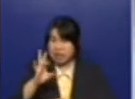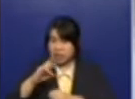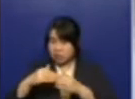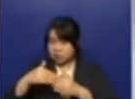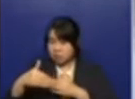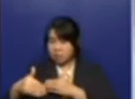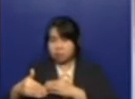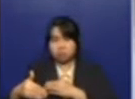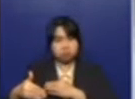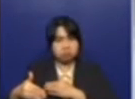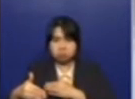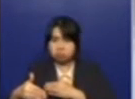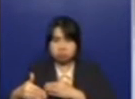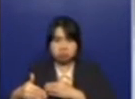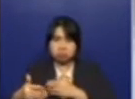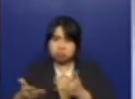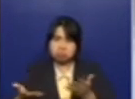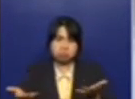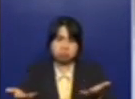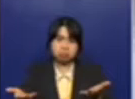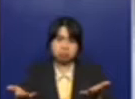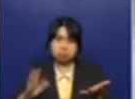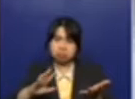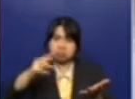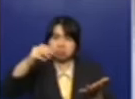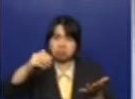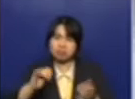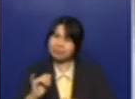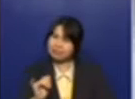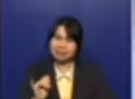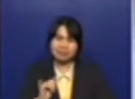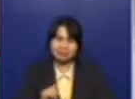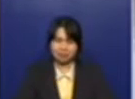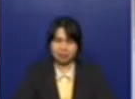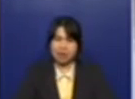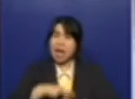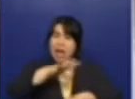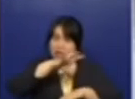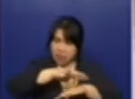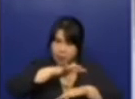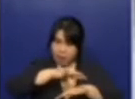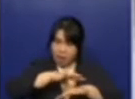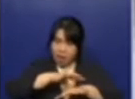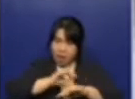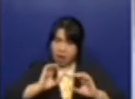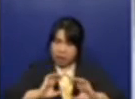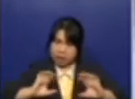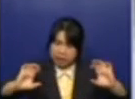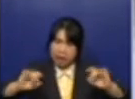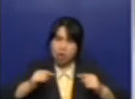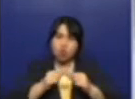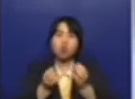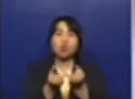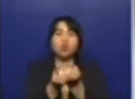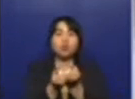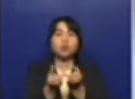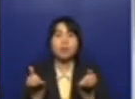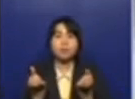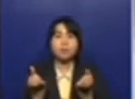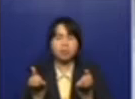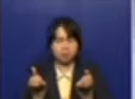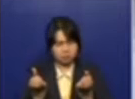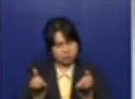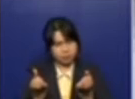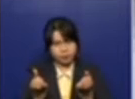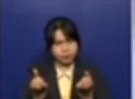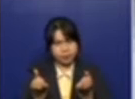ไม่มีอะไรคืบหน้าเลยการแต่งตั้งโยกย้ายที่บอกว่าเป็นระบบคุณธรรมนั้นบอกว่า